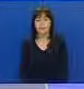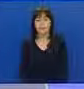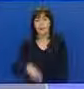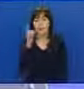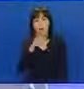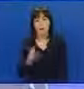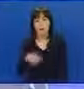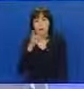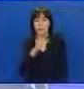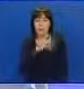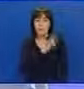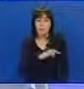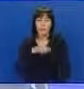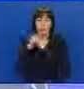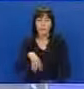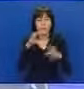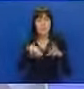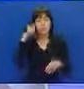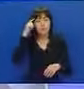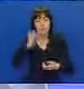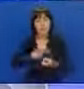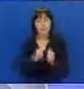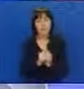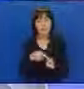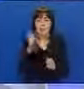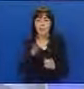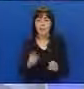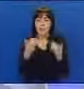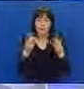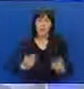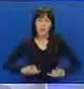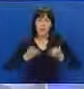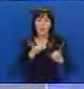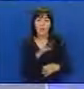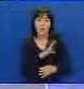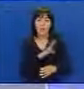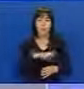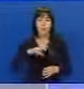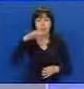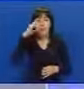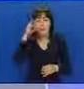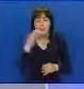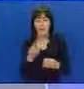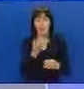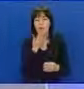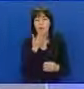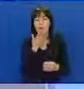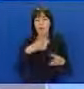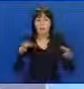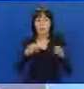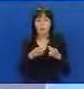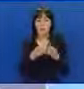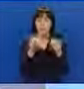Адамды адам еткен еңбек, осы қағиданы жанына сергеткен жандар бүгін құрметке бөленді. Қазавтожол ұлттық компаниясы